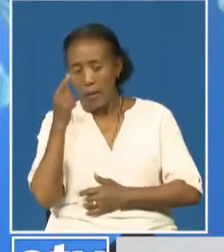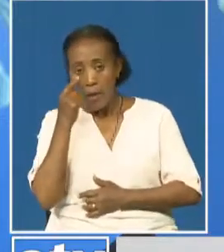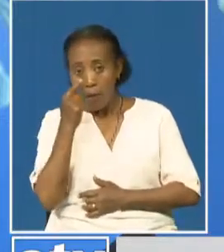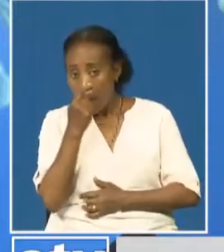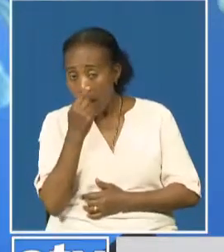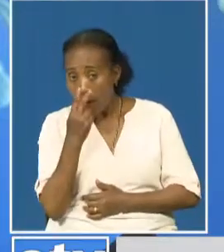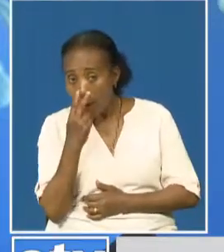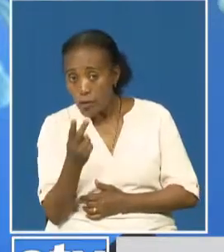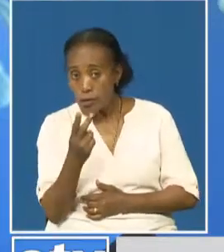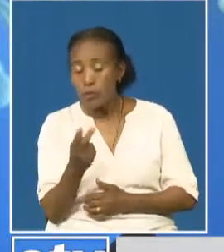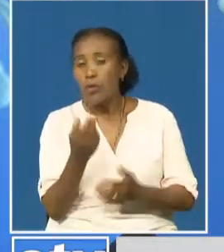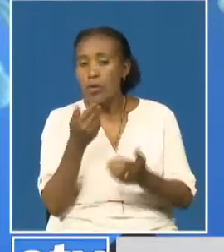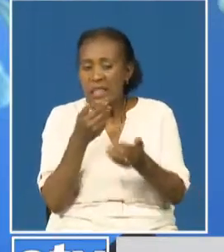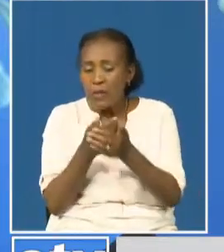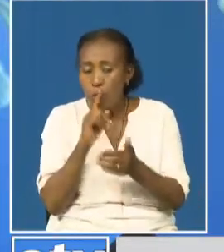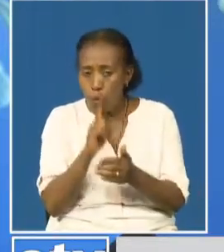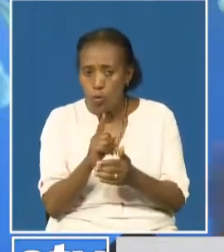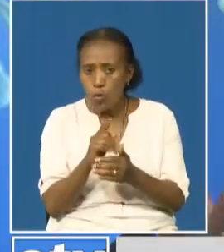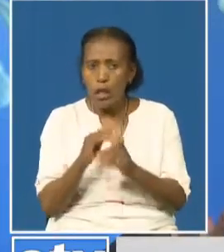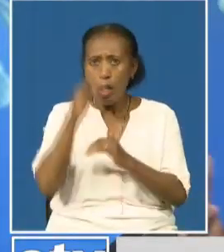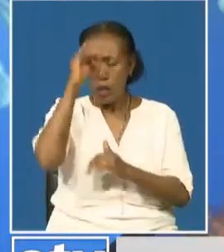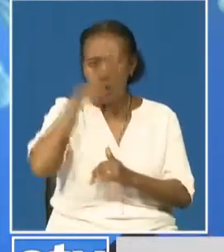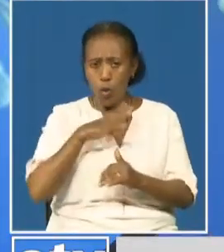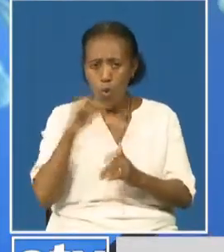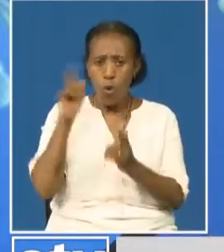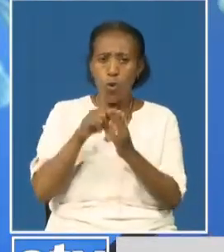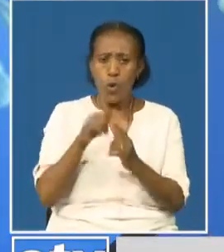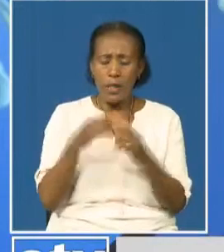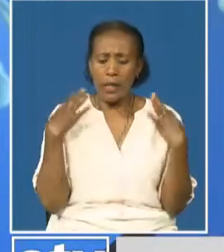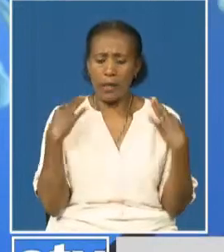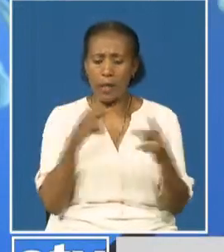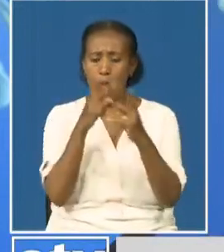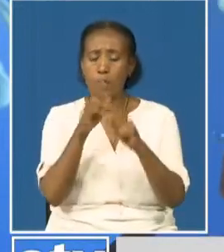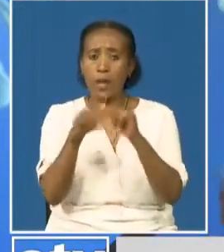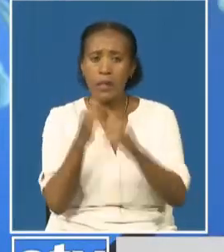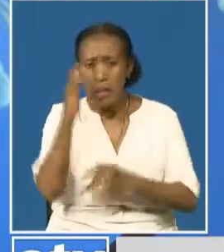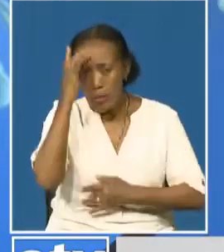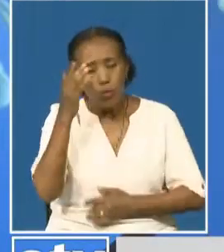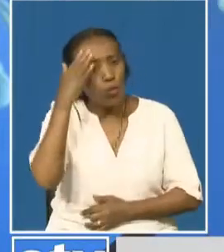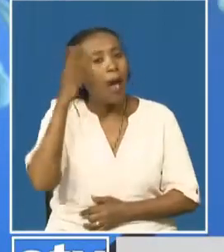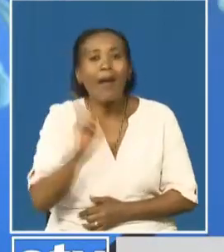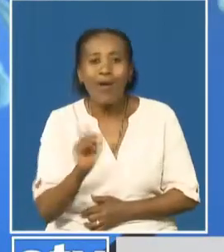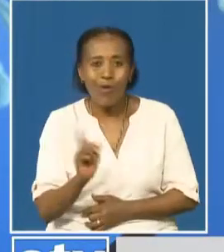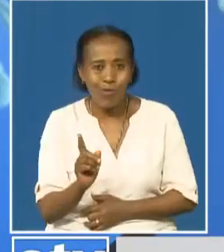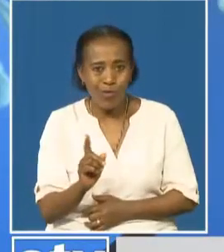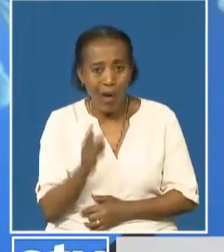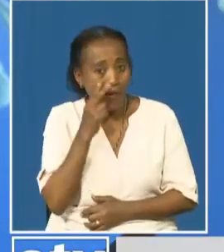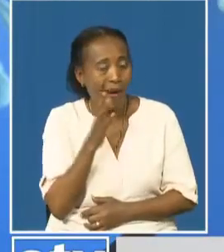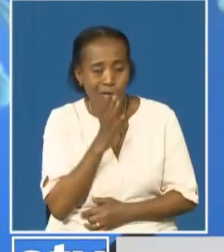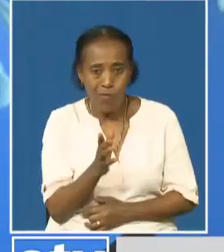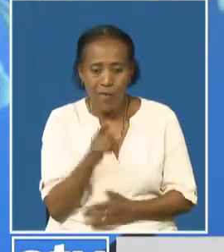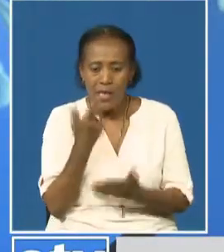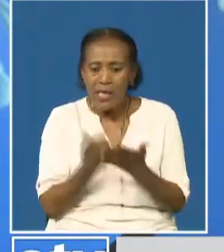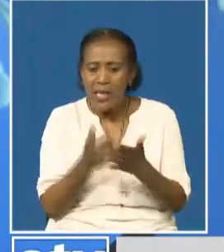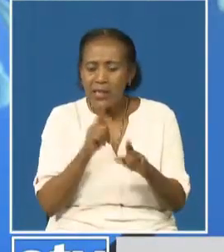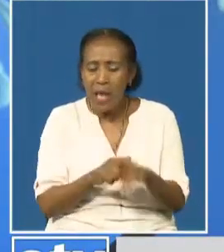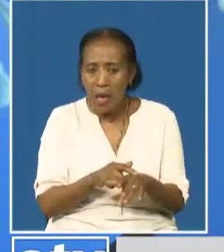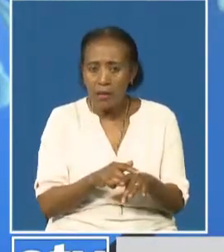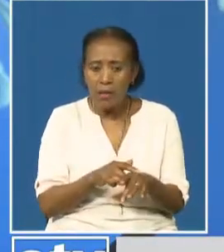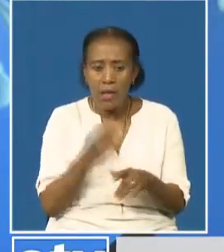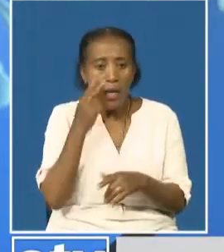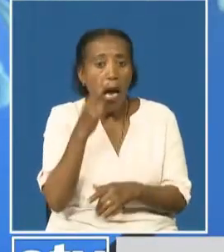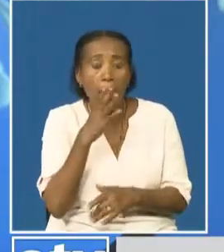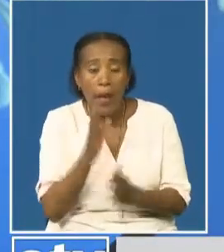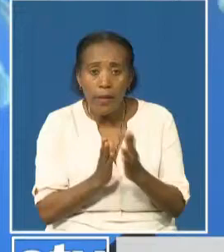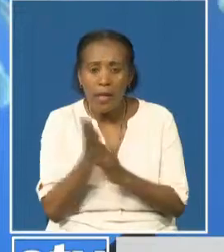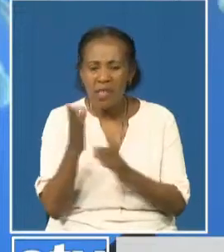በአይናችን ብዙ ሰዎች ቅርብ ወይም ከቱም ልክ ሰው ሲታመም ወደ ሆነ ወደ ጤና ቦታ ስለሚሄድ ህመሙን አናቀውምና ያንን